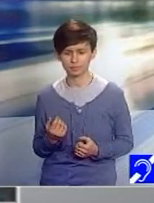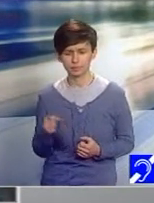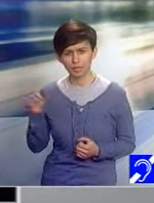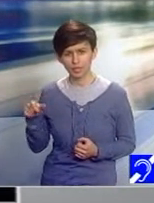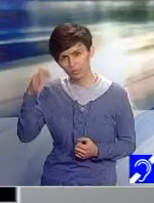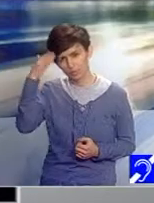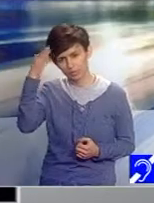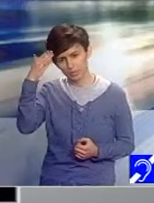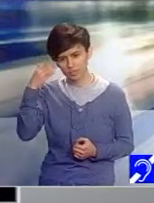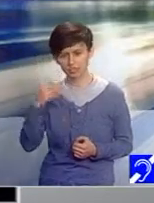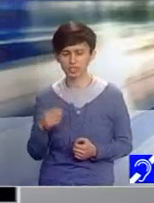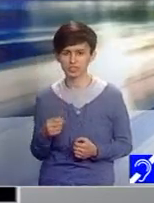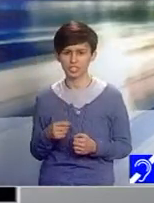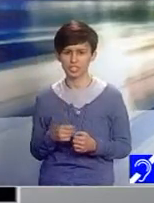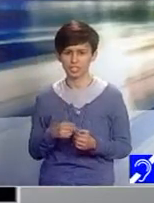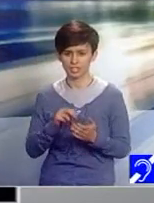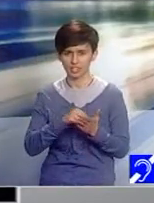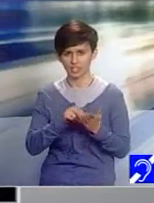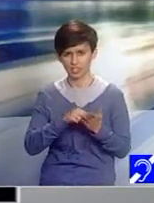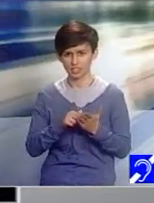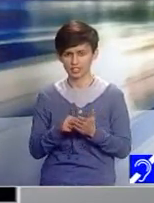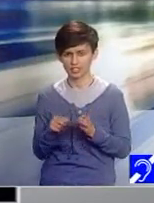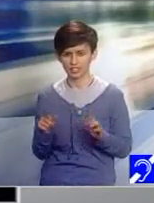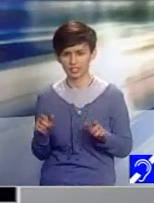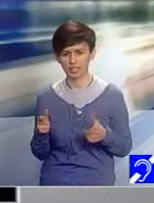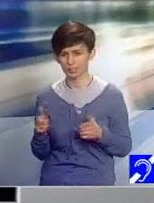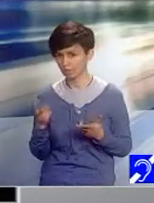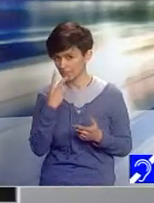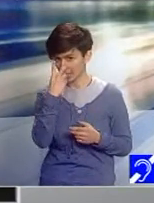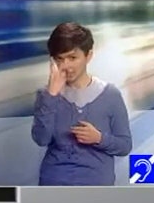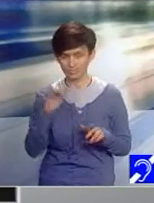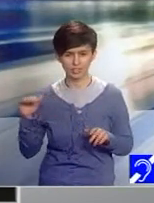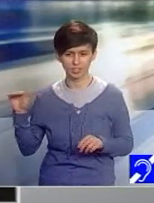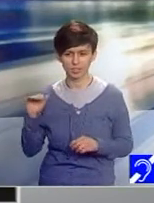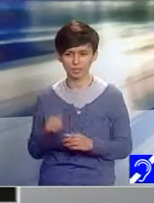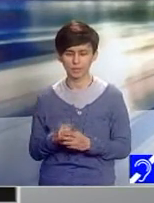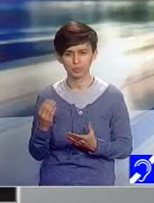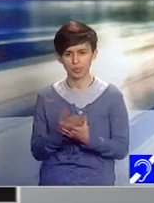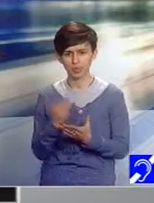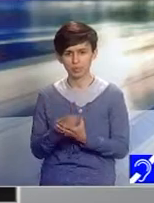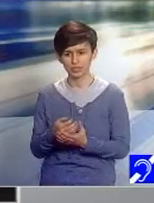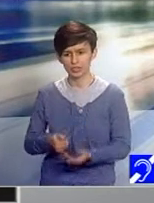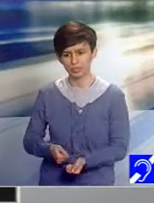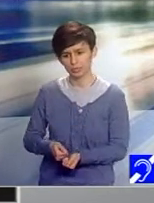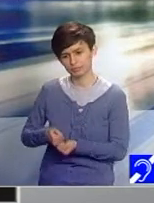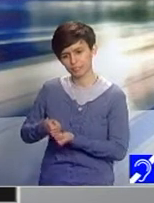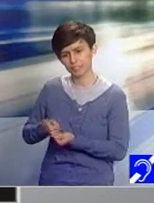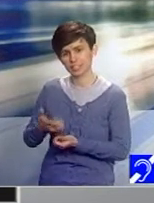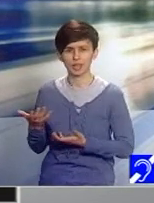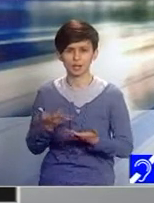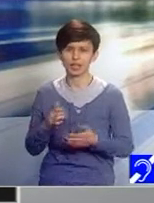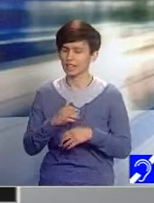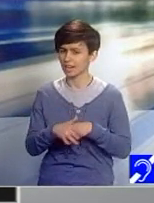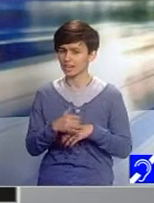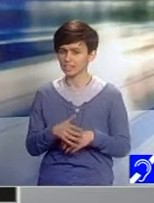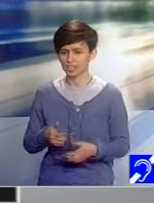Personajele din desene animate pe care le văd copiii. Povestea cu Ridichea, care a